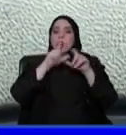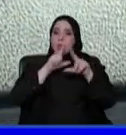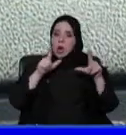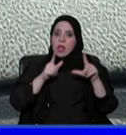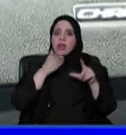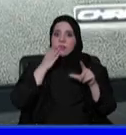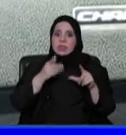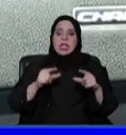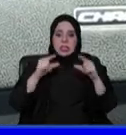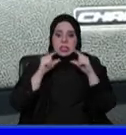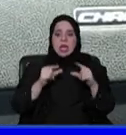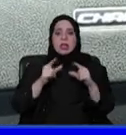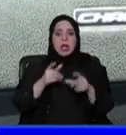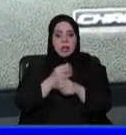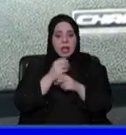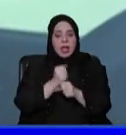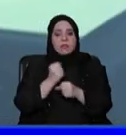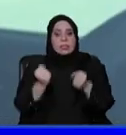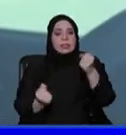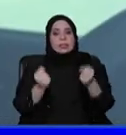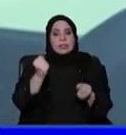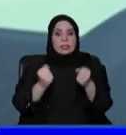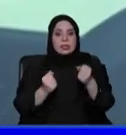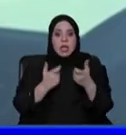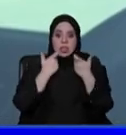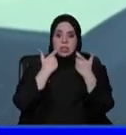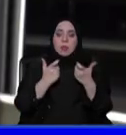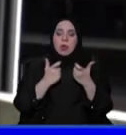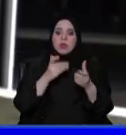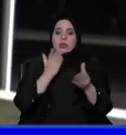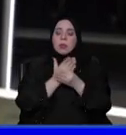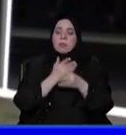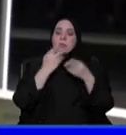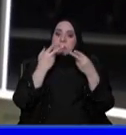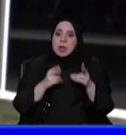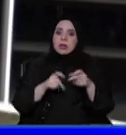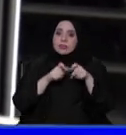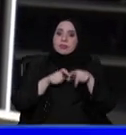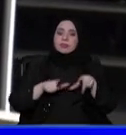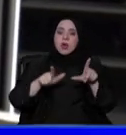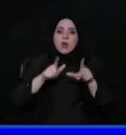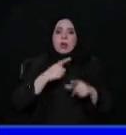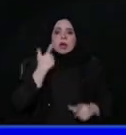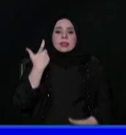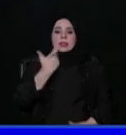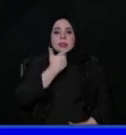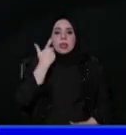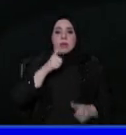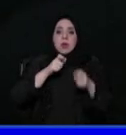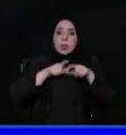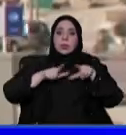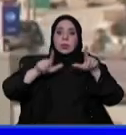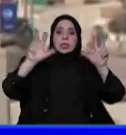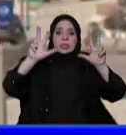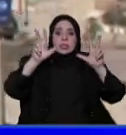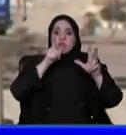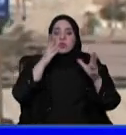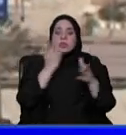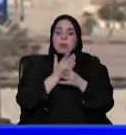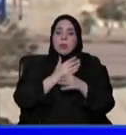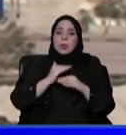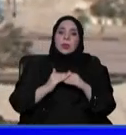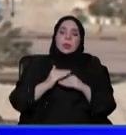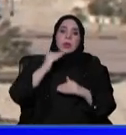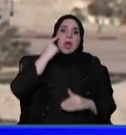واضح على حرص الاداره العامه للمرور على تنفيذ الحملات الميدانيه والاع الواسعه لرفع معدلات